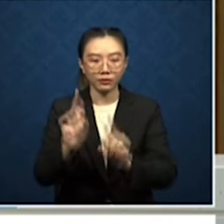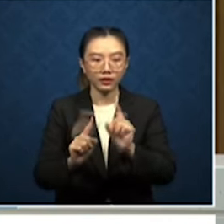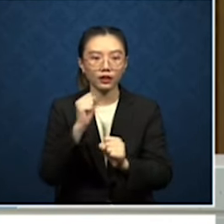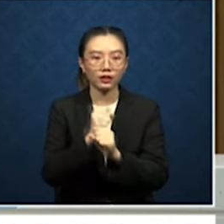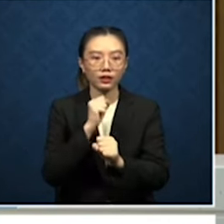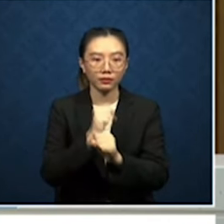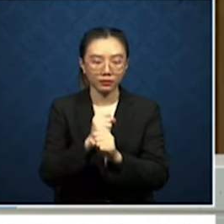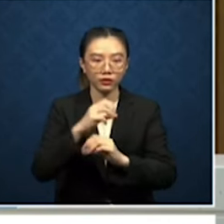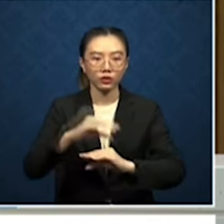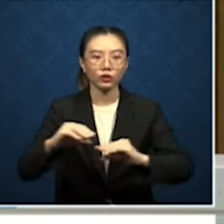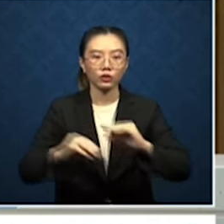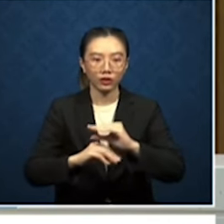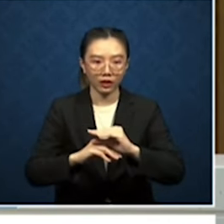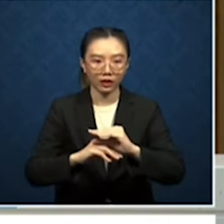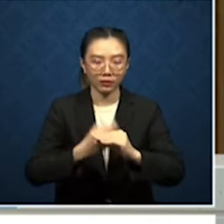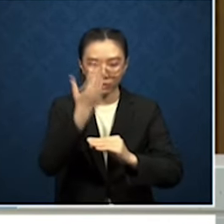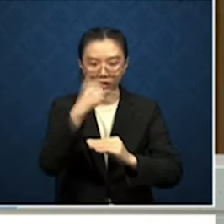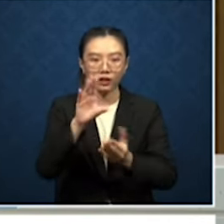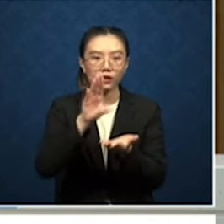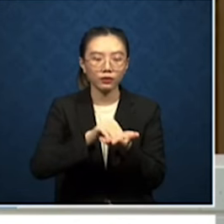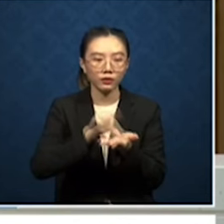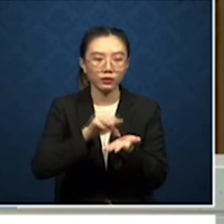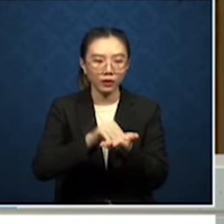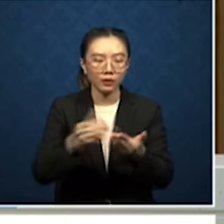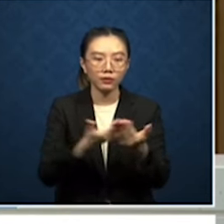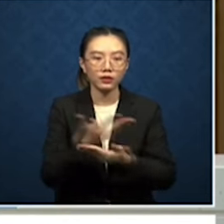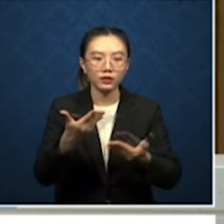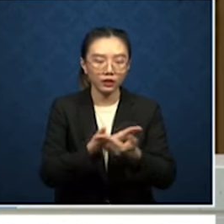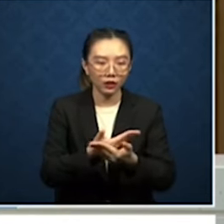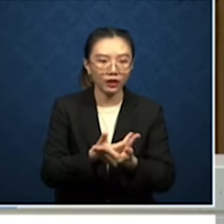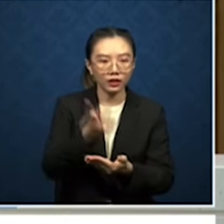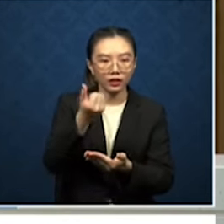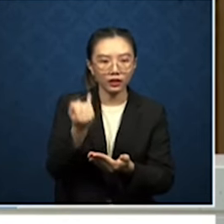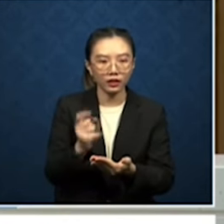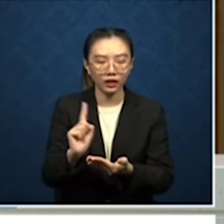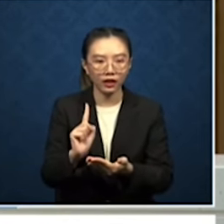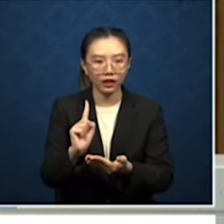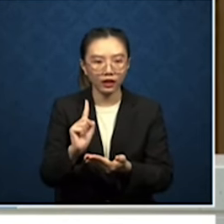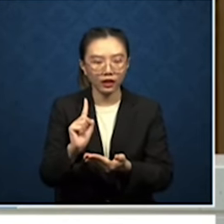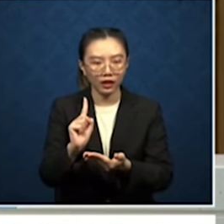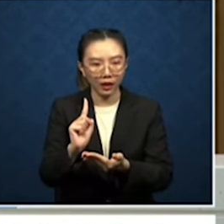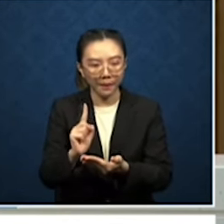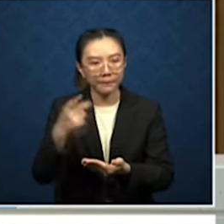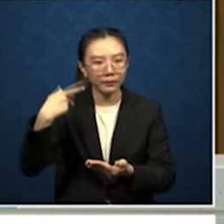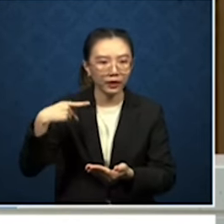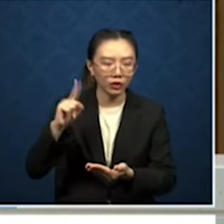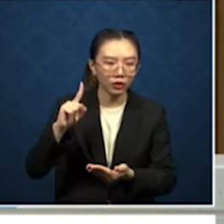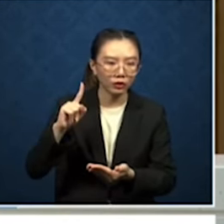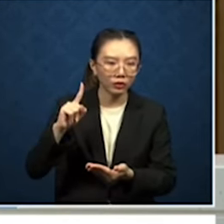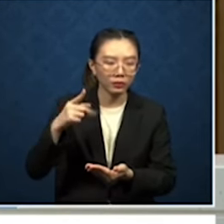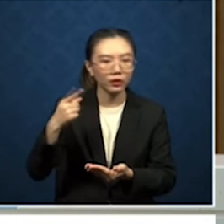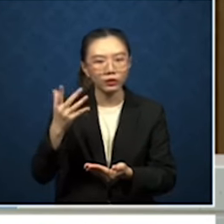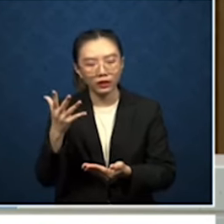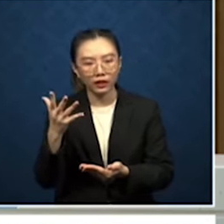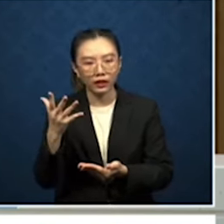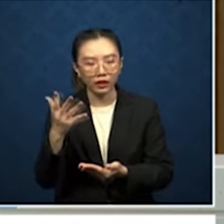เนินโครงการเพื่อเป็นข้อมูลในการพิจารณาผลดีผลเสียความคุ้มค่ารวมทั้งพิจารณาประโยชน์จ